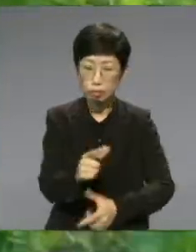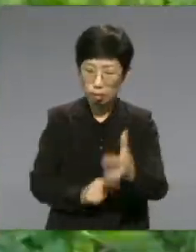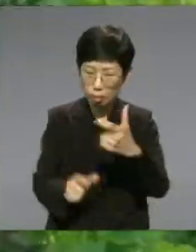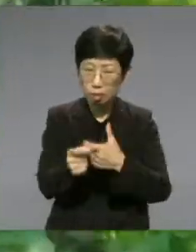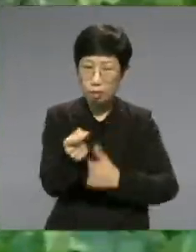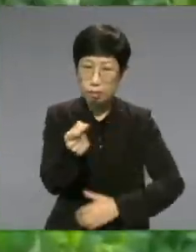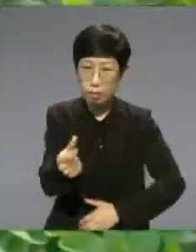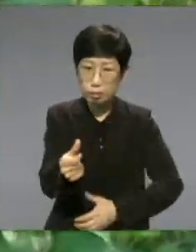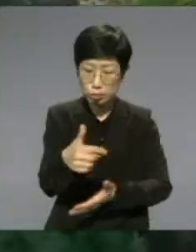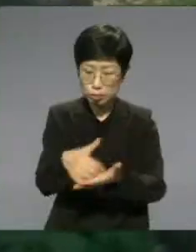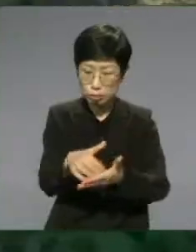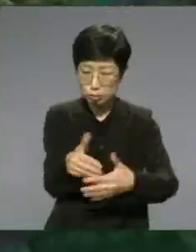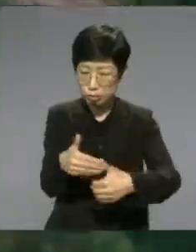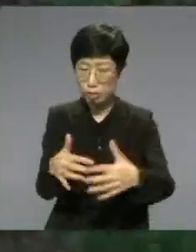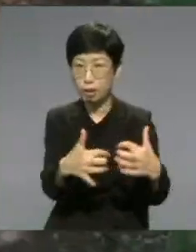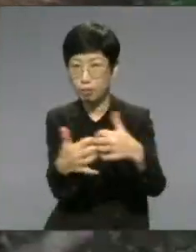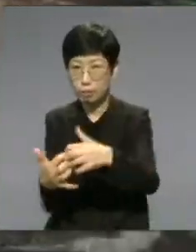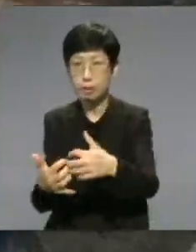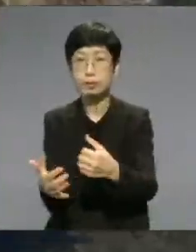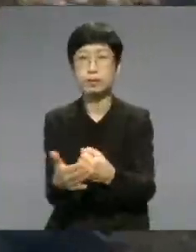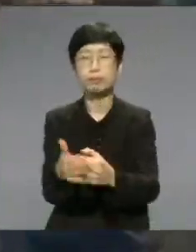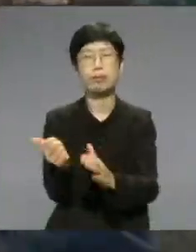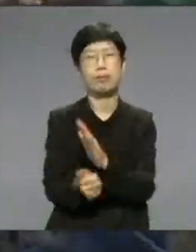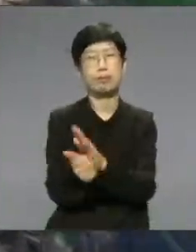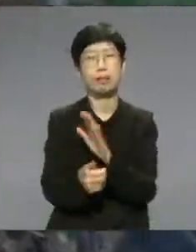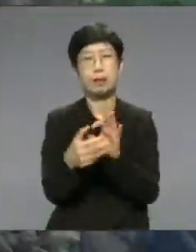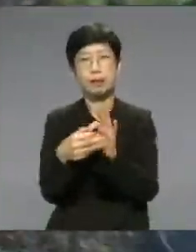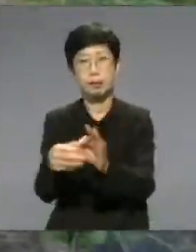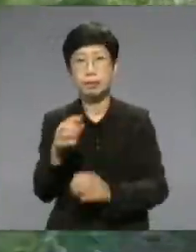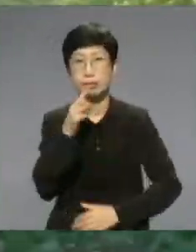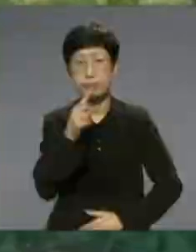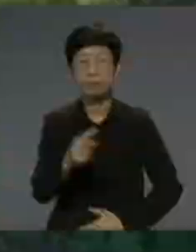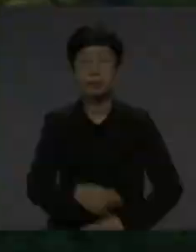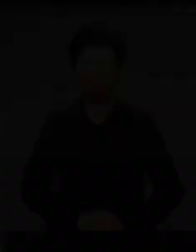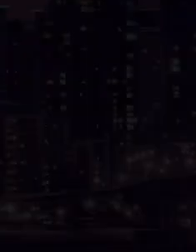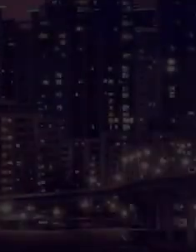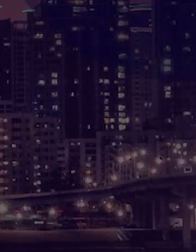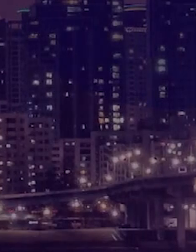수로 공격을 시도해 번번이 실패하고 있는 것으로 전해졌습니다